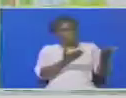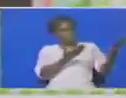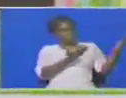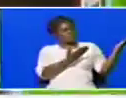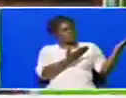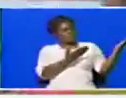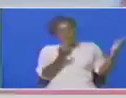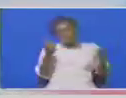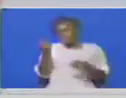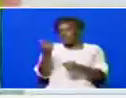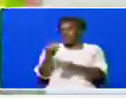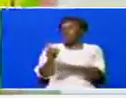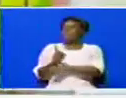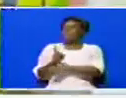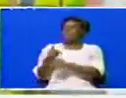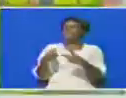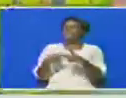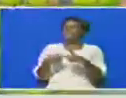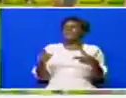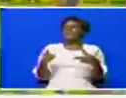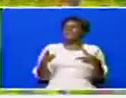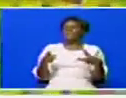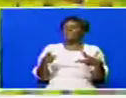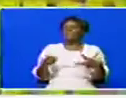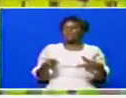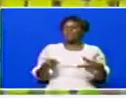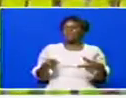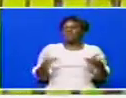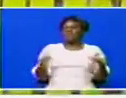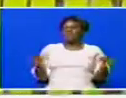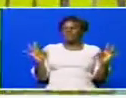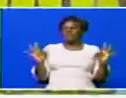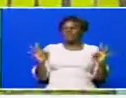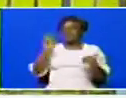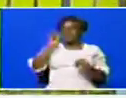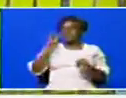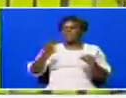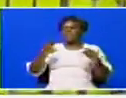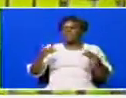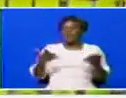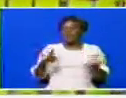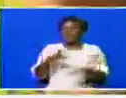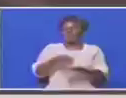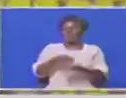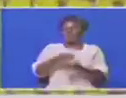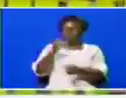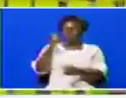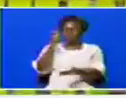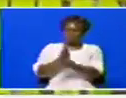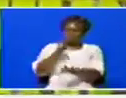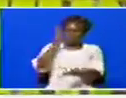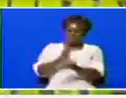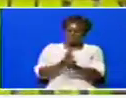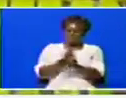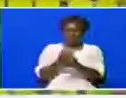sekunde chache zijazo itakuwa inaanza rasmi, ili kwamba waone itakuwa namna gani katika hali hiyo ya kuhakiki matokeo